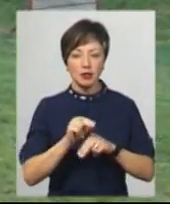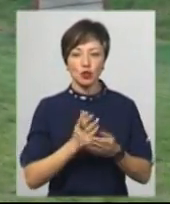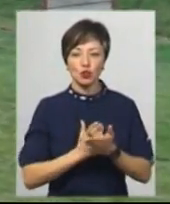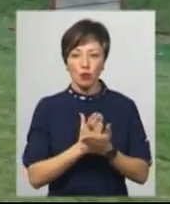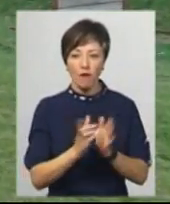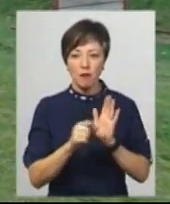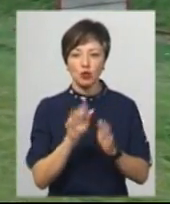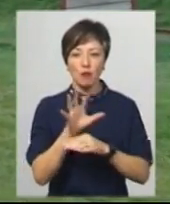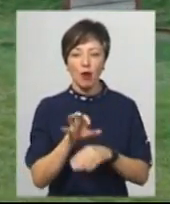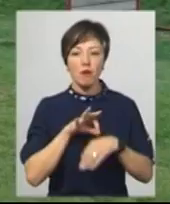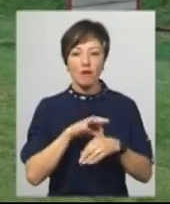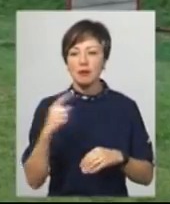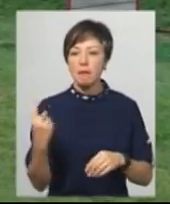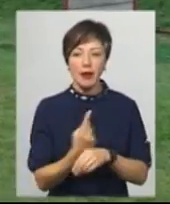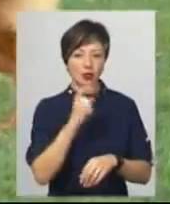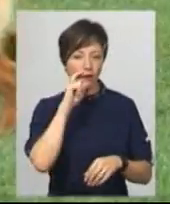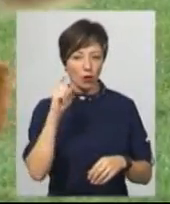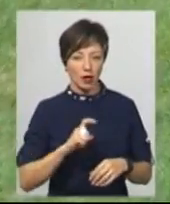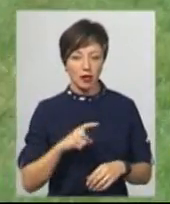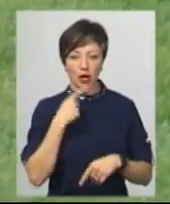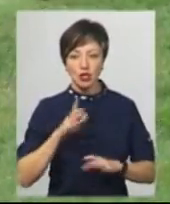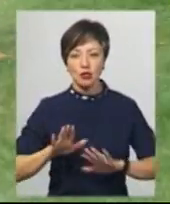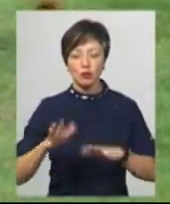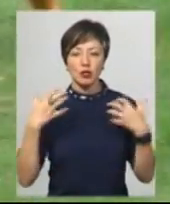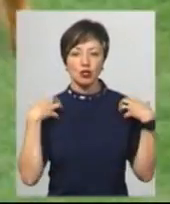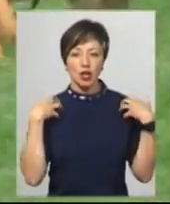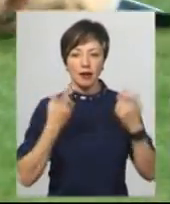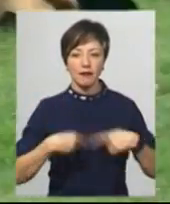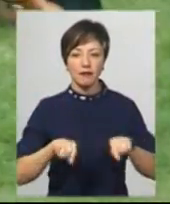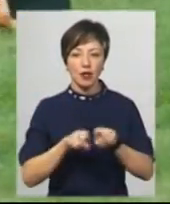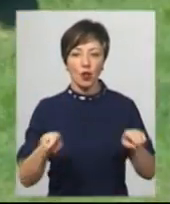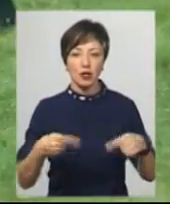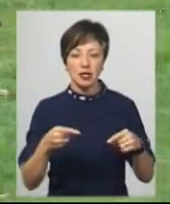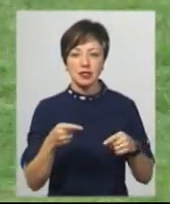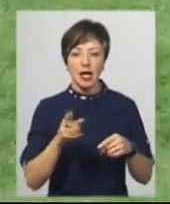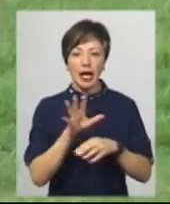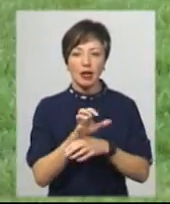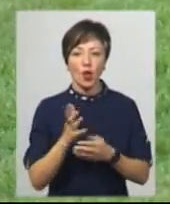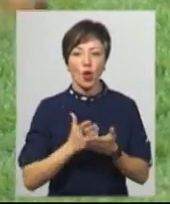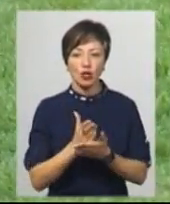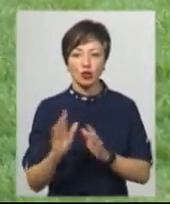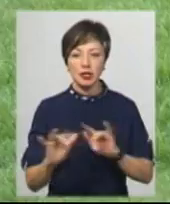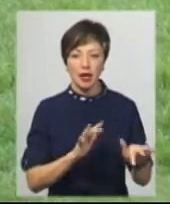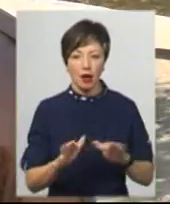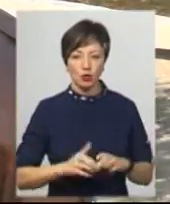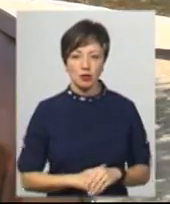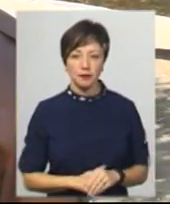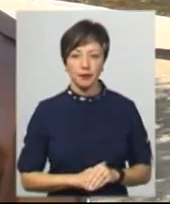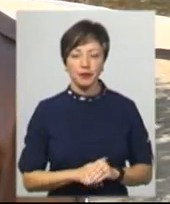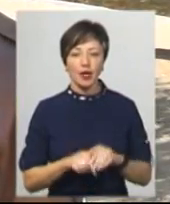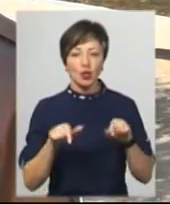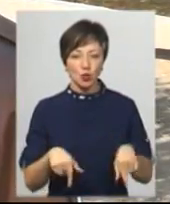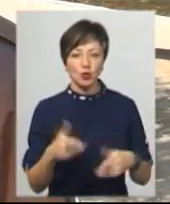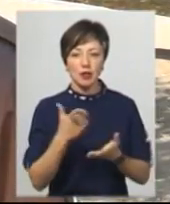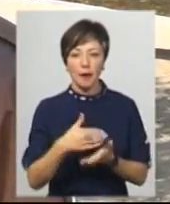службовими собаками проводиться вперше в Україні. Каже заступник начальника відділу організації кінологічної діяльності Єрослав Красьоха. Тут